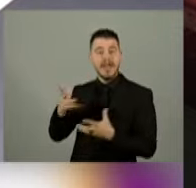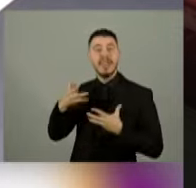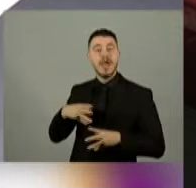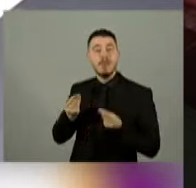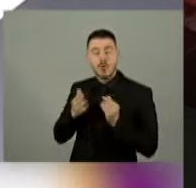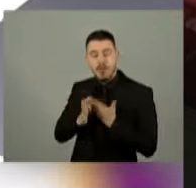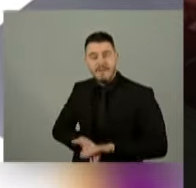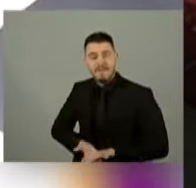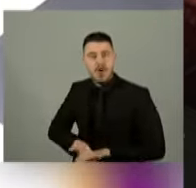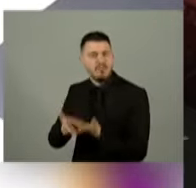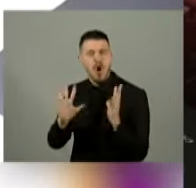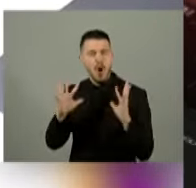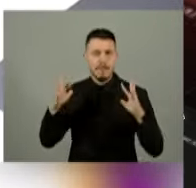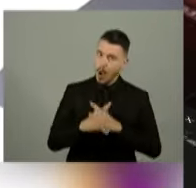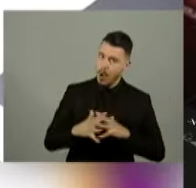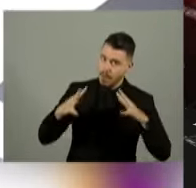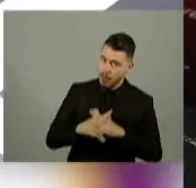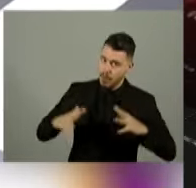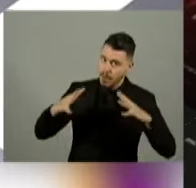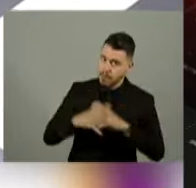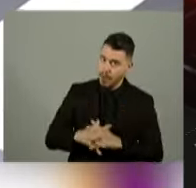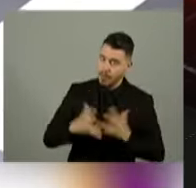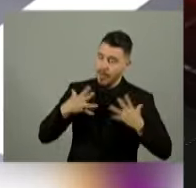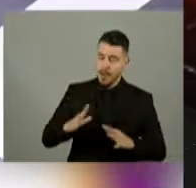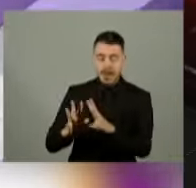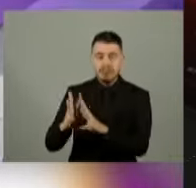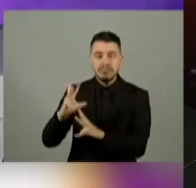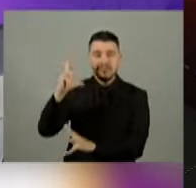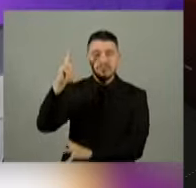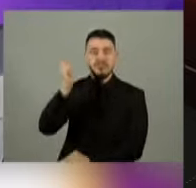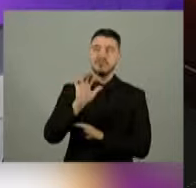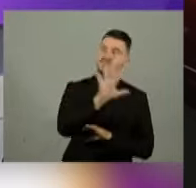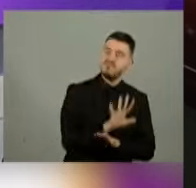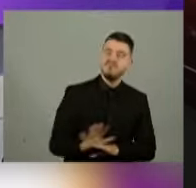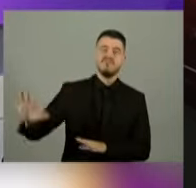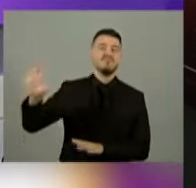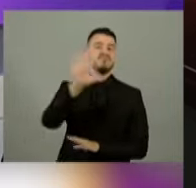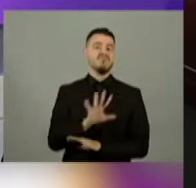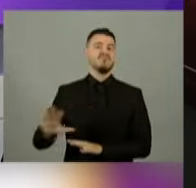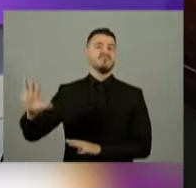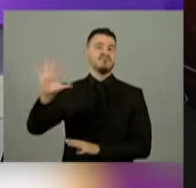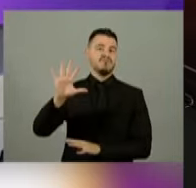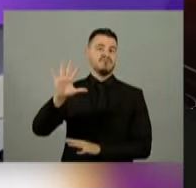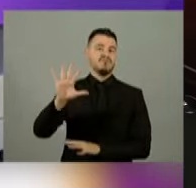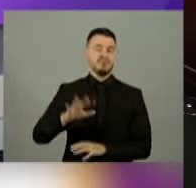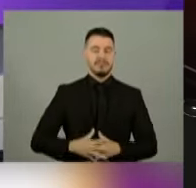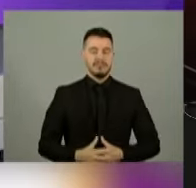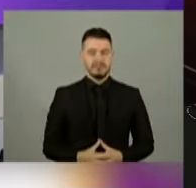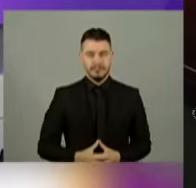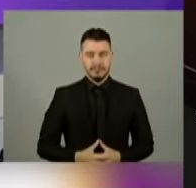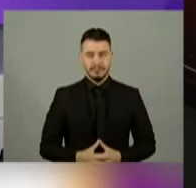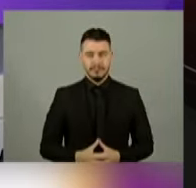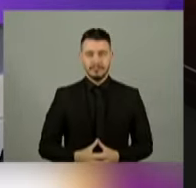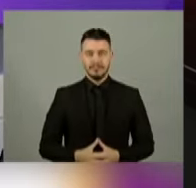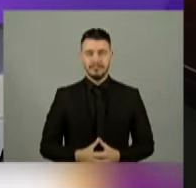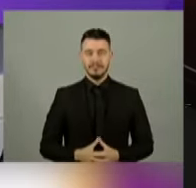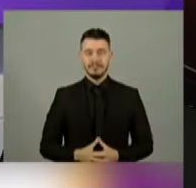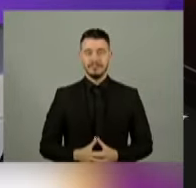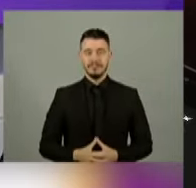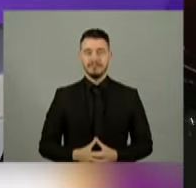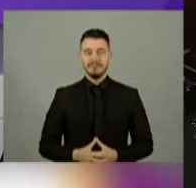Άρα ενδεχομένως τον τραυματίζει και γράφει προϋποθέσεις, γιατί αυτό θα κριθεί και στις ευρωεκλογές, ακόμα και αν τώρα τα μέλη